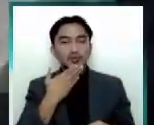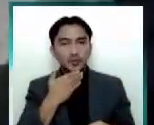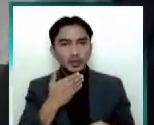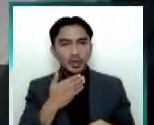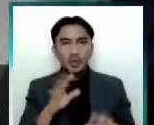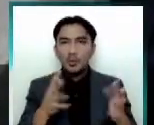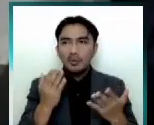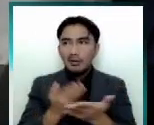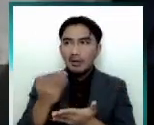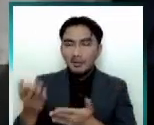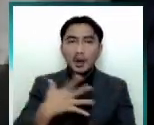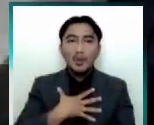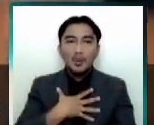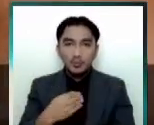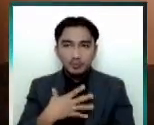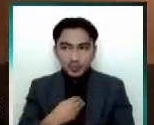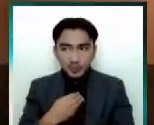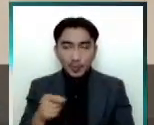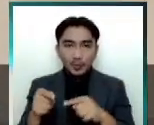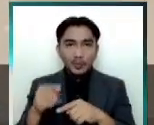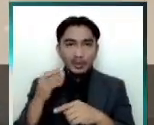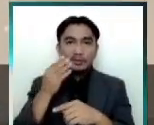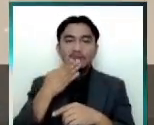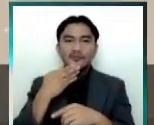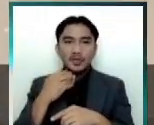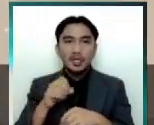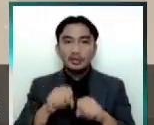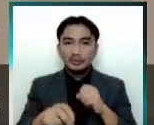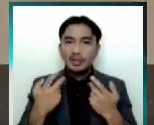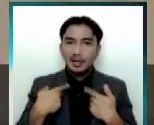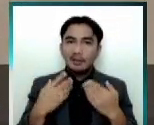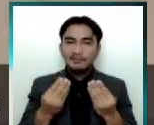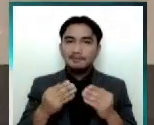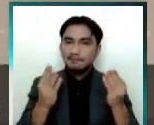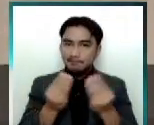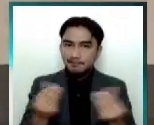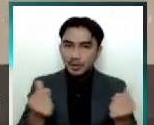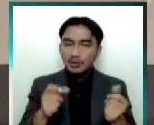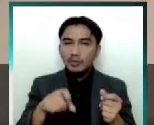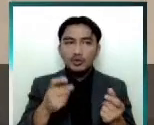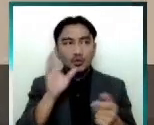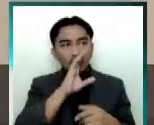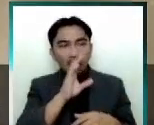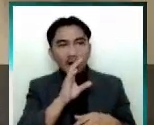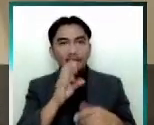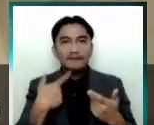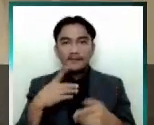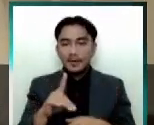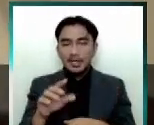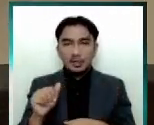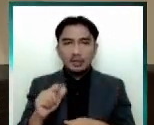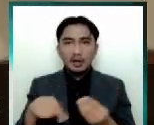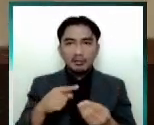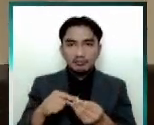puting asukal. Para maibsan ang mataas na presyo ng refined sugar, naghahanap na raw ang DA ng mga trader na papayag